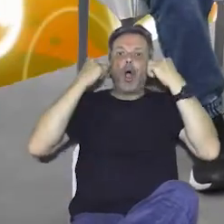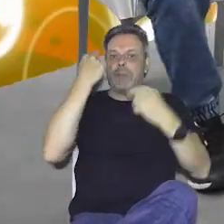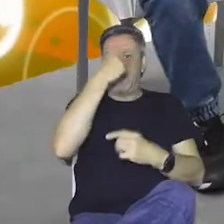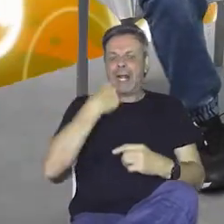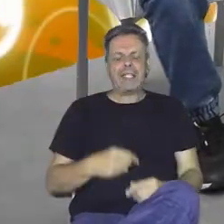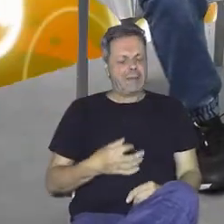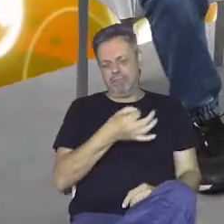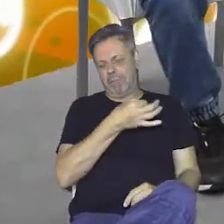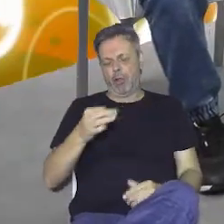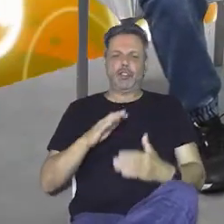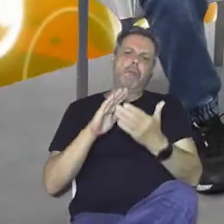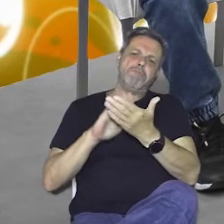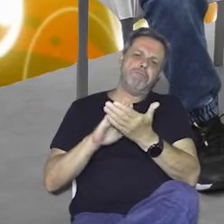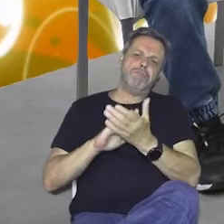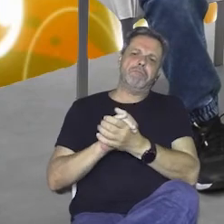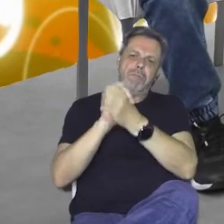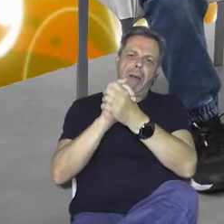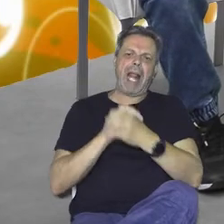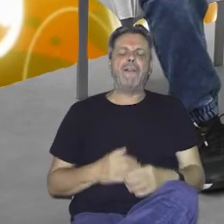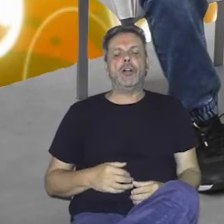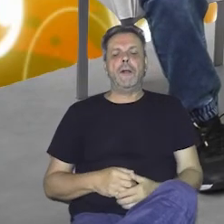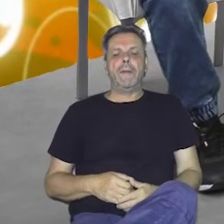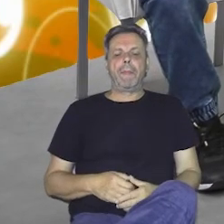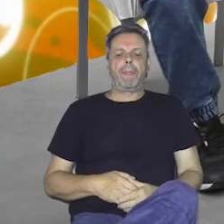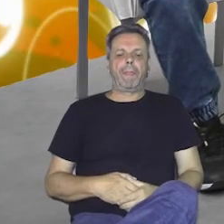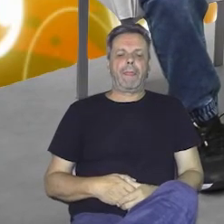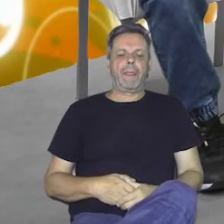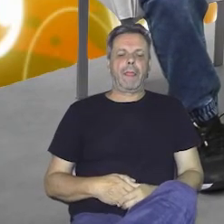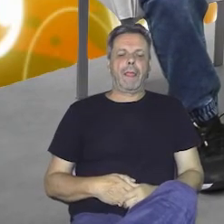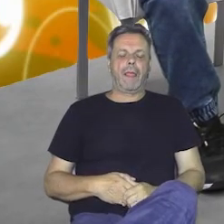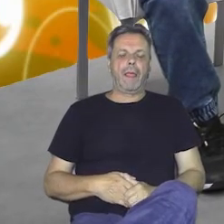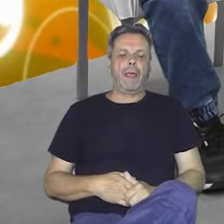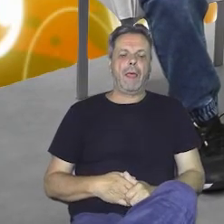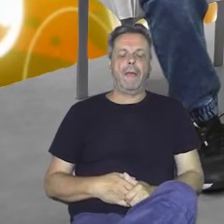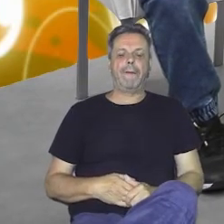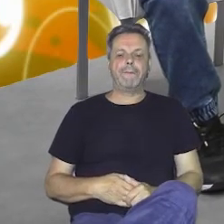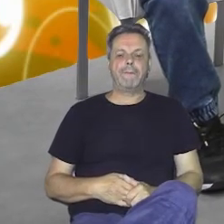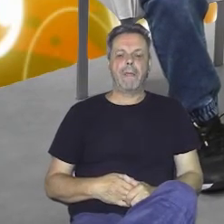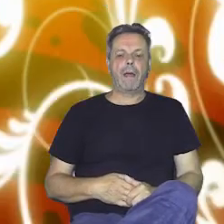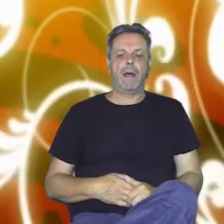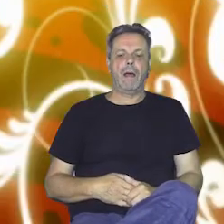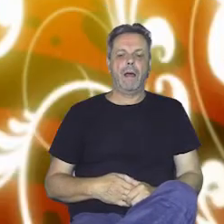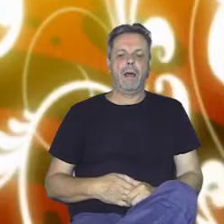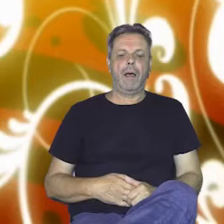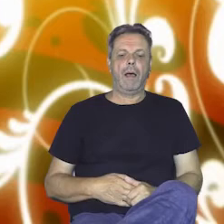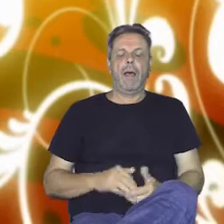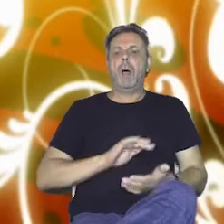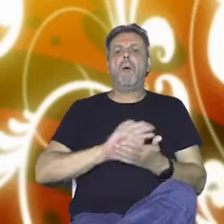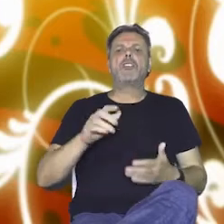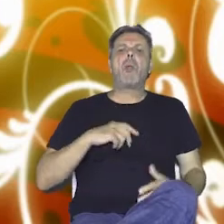bravo. Da izmamimo sebi najprije. Tako je, a obe ne, i njima. Da, a pogotovo